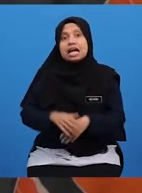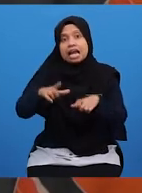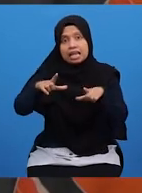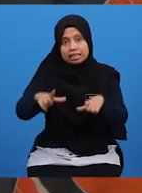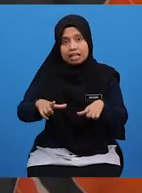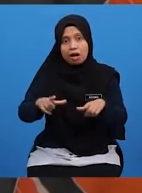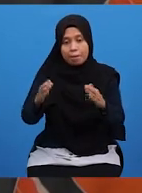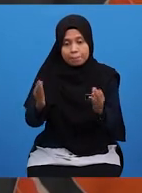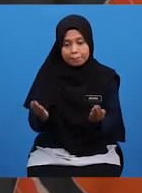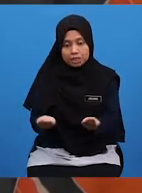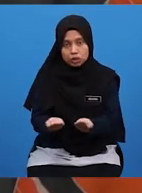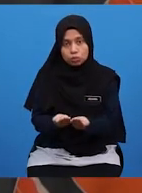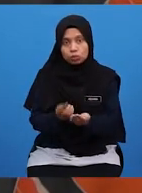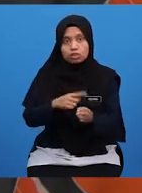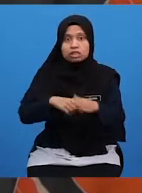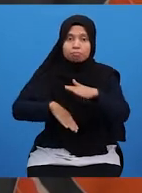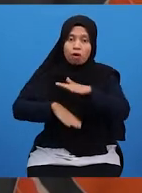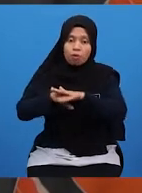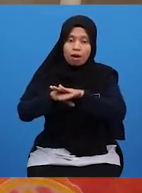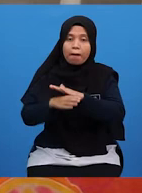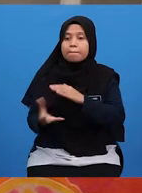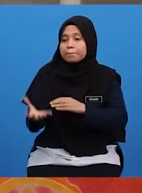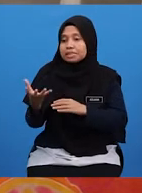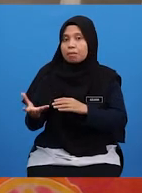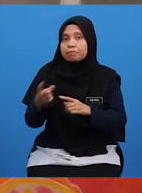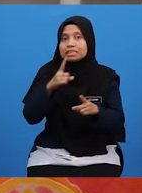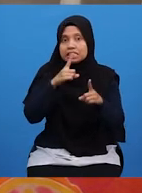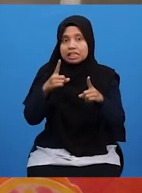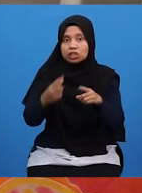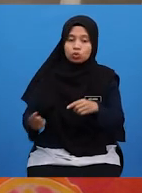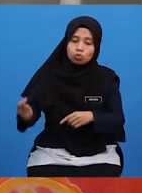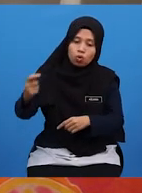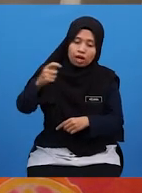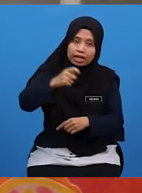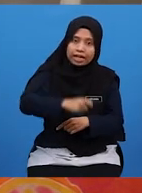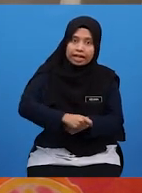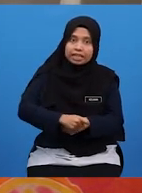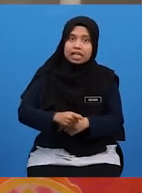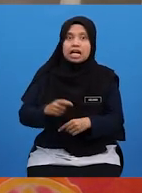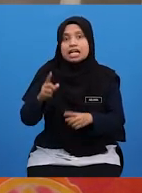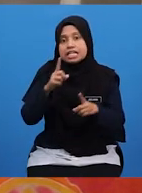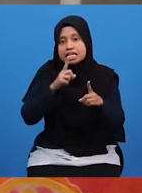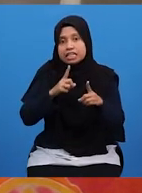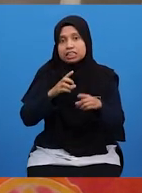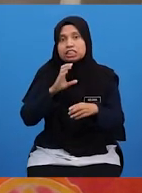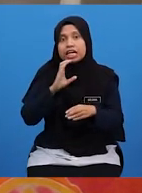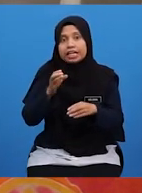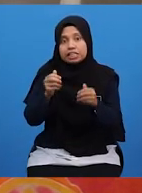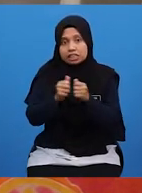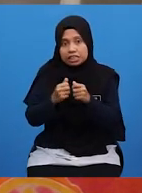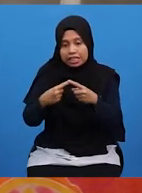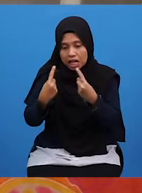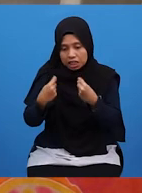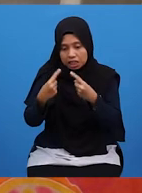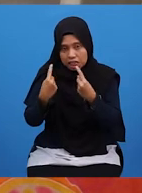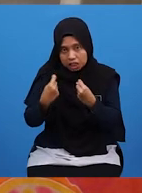Letakkan periuk di bawah penapis lilin. Tuangkan lilin cair dengan berhati-hati ke dalam